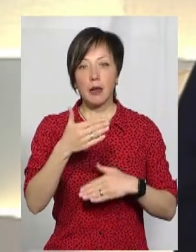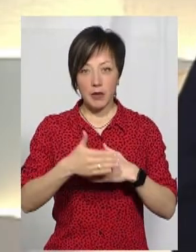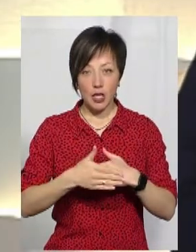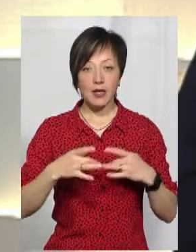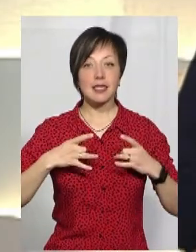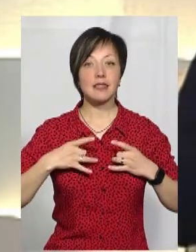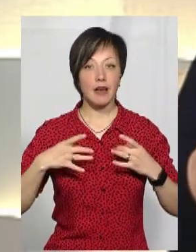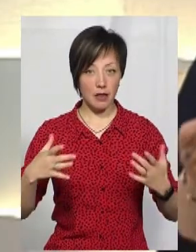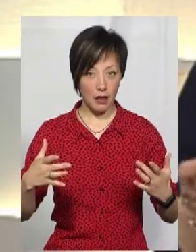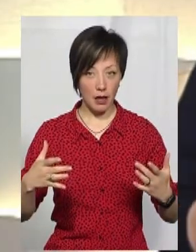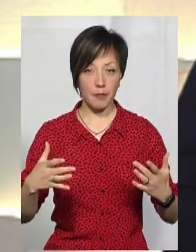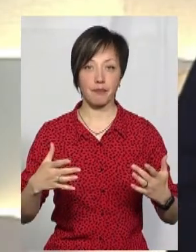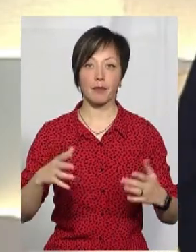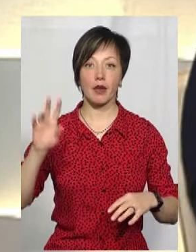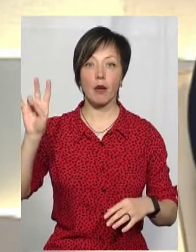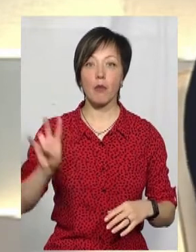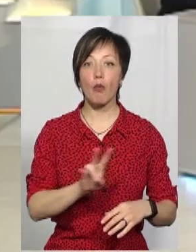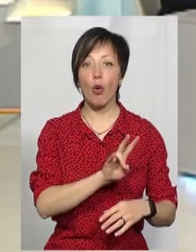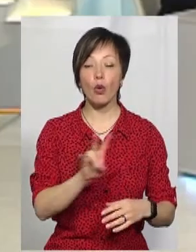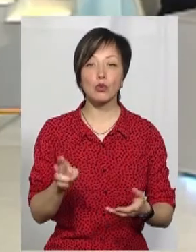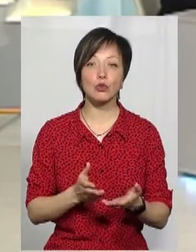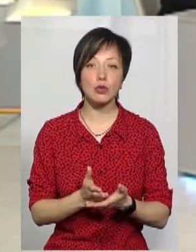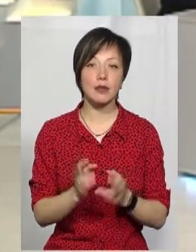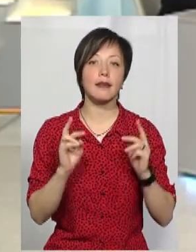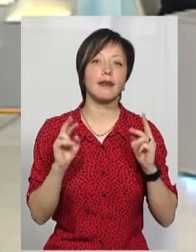наближаються свята, богослужіння. Що,